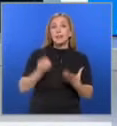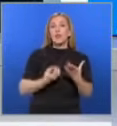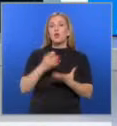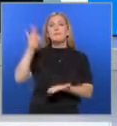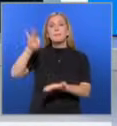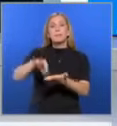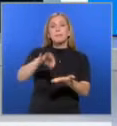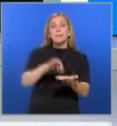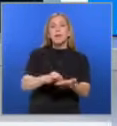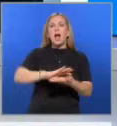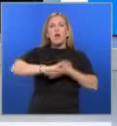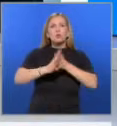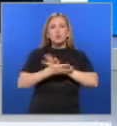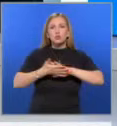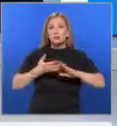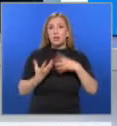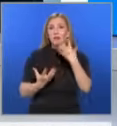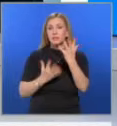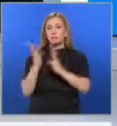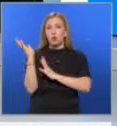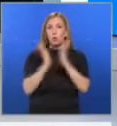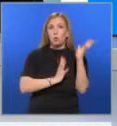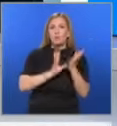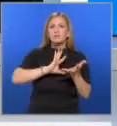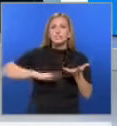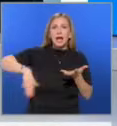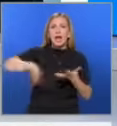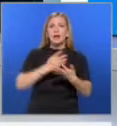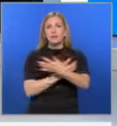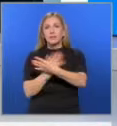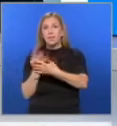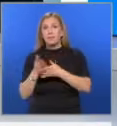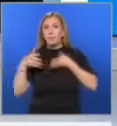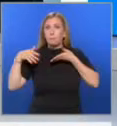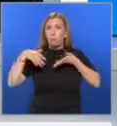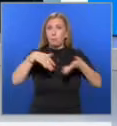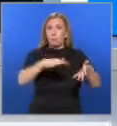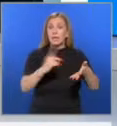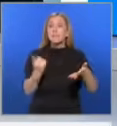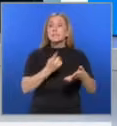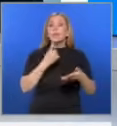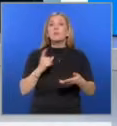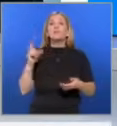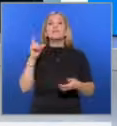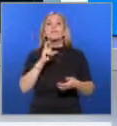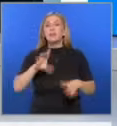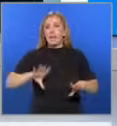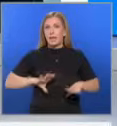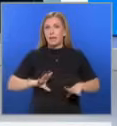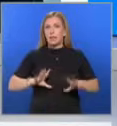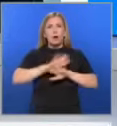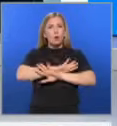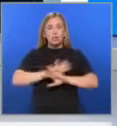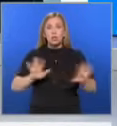места, унищожават земеделски площи, гори и всякаква флора и фауна по пътя. Само в Свиленградско са унищожени над